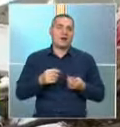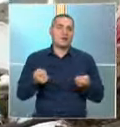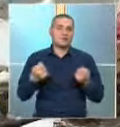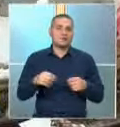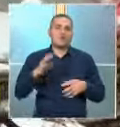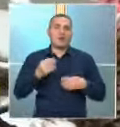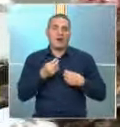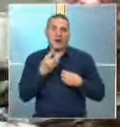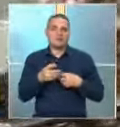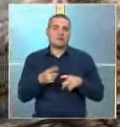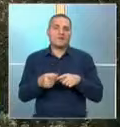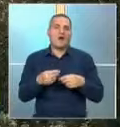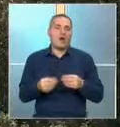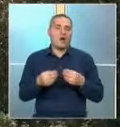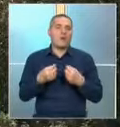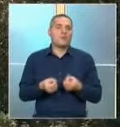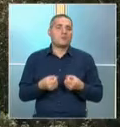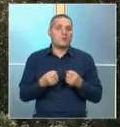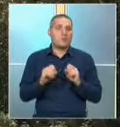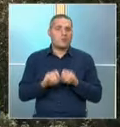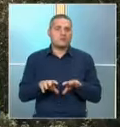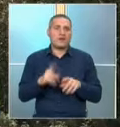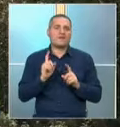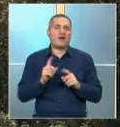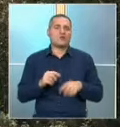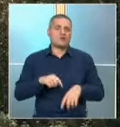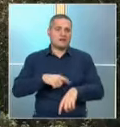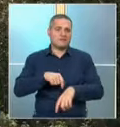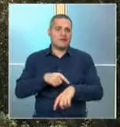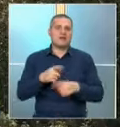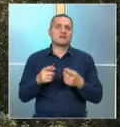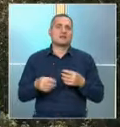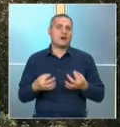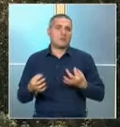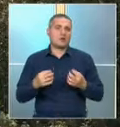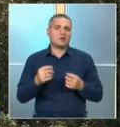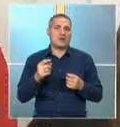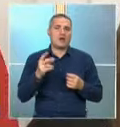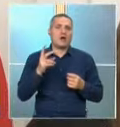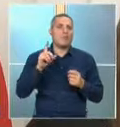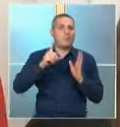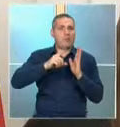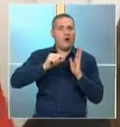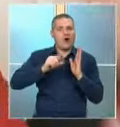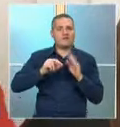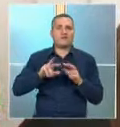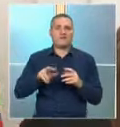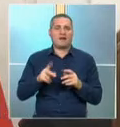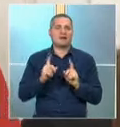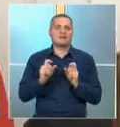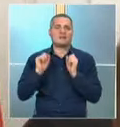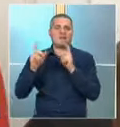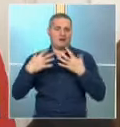много ги харесвам, защото това позволява някой да е в крак с модата, първо по по-бюджетния начин и второ да не се